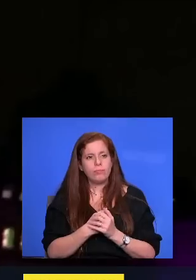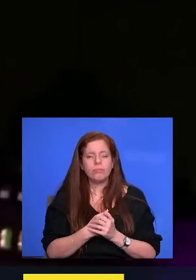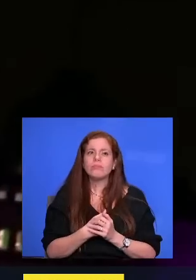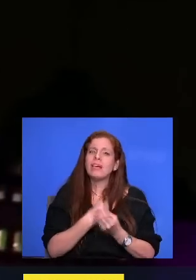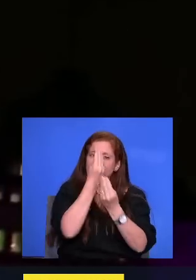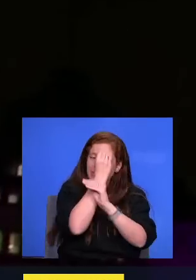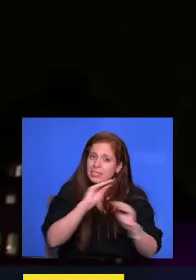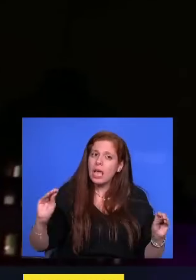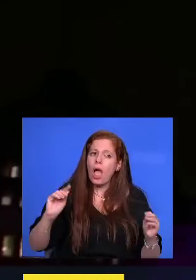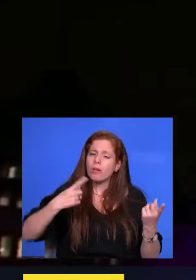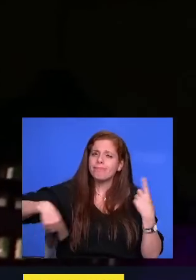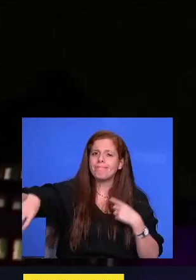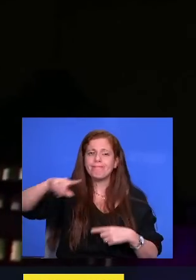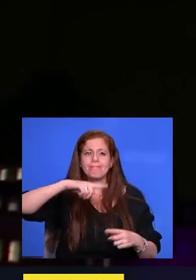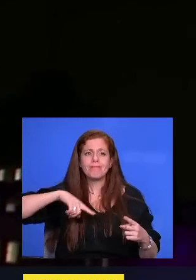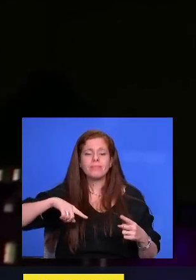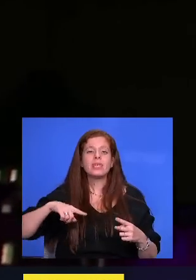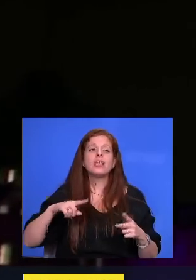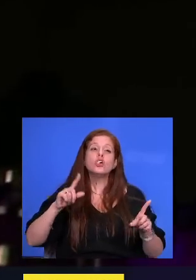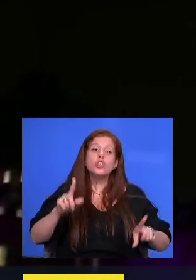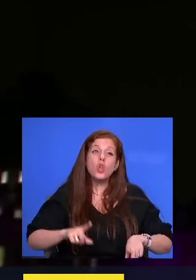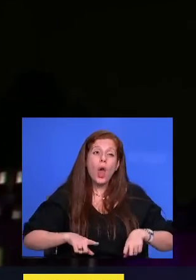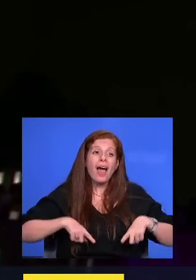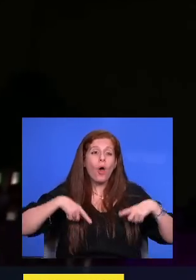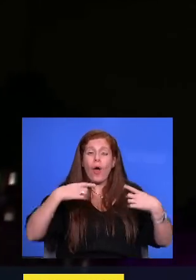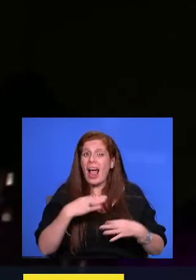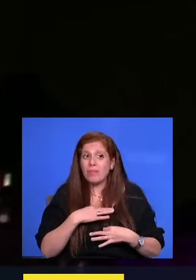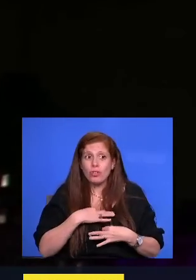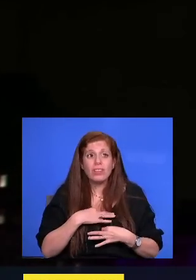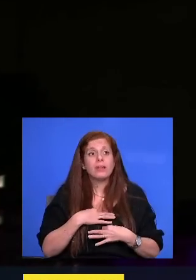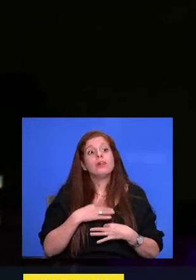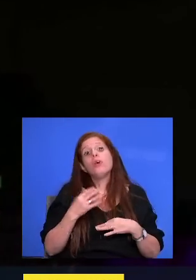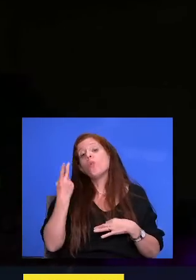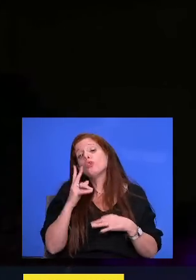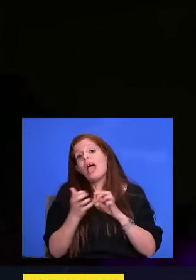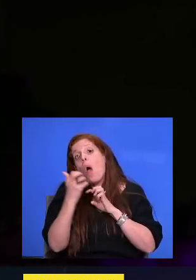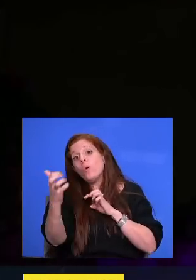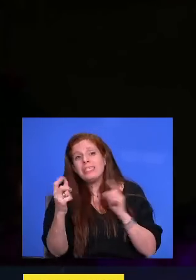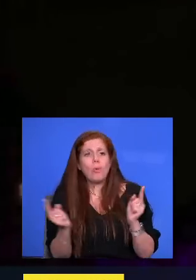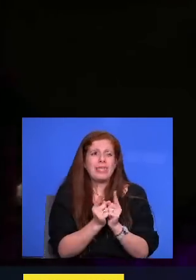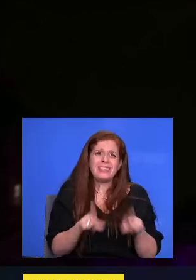all that my whole life, whether it be long or short,